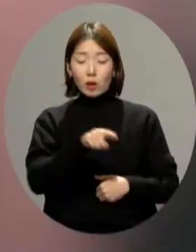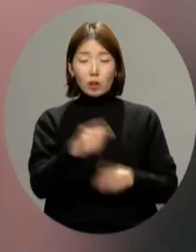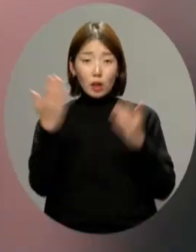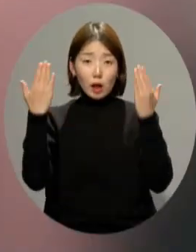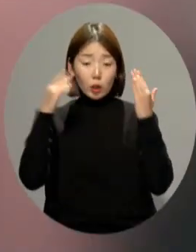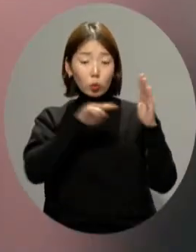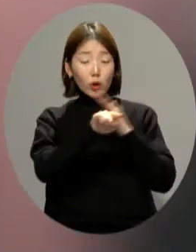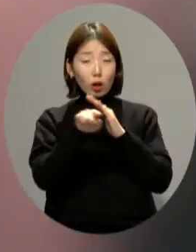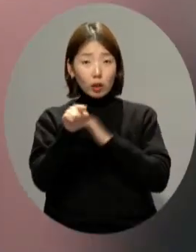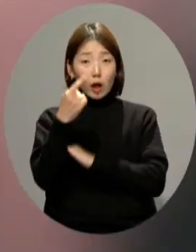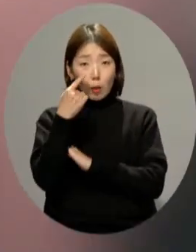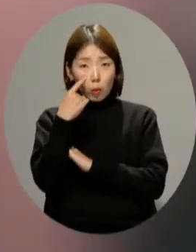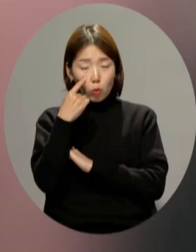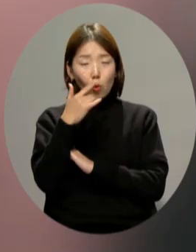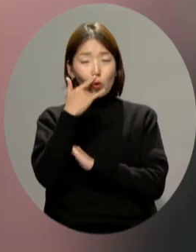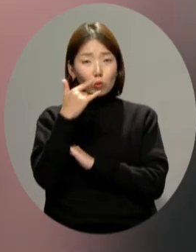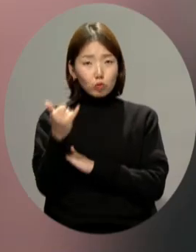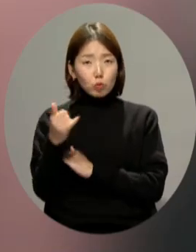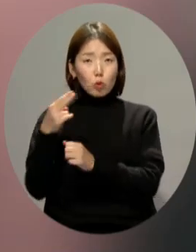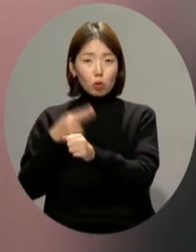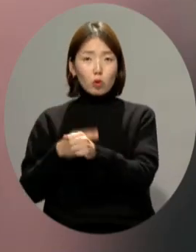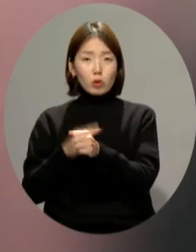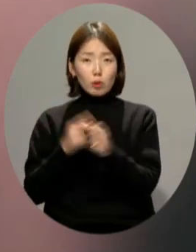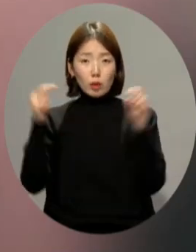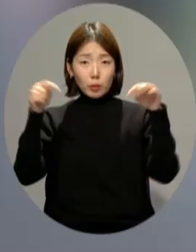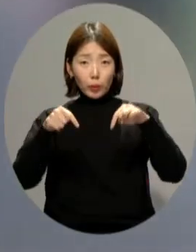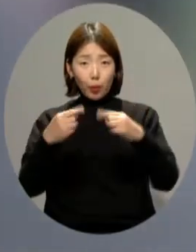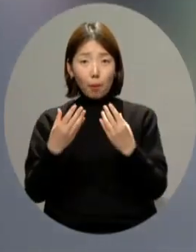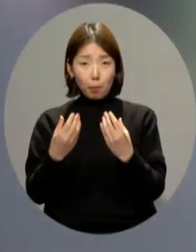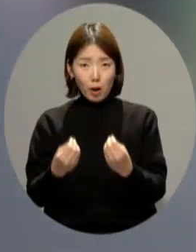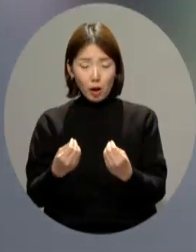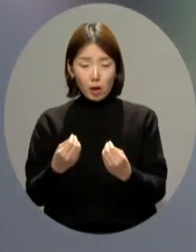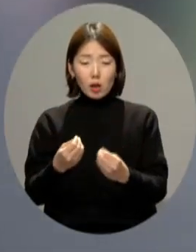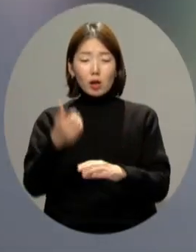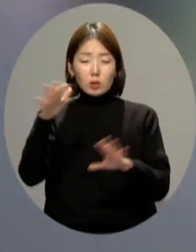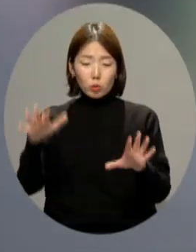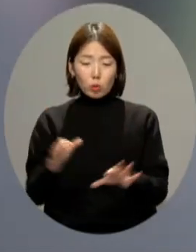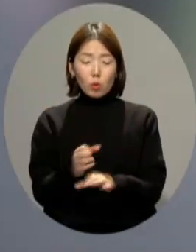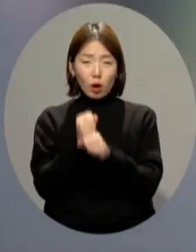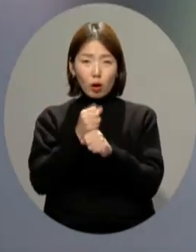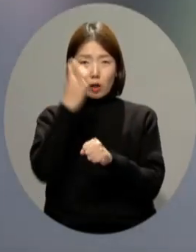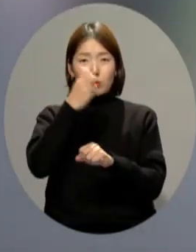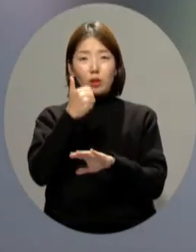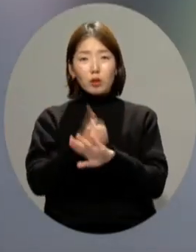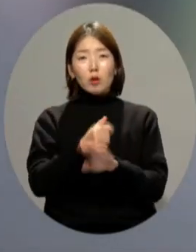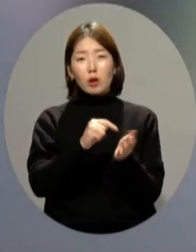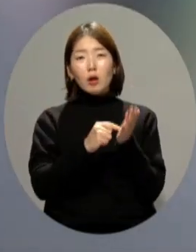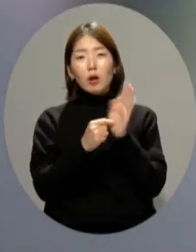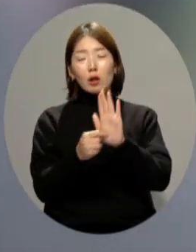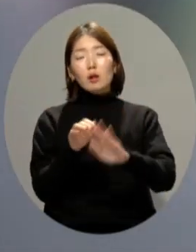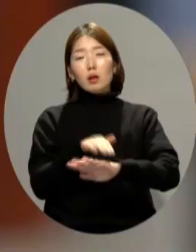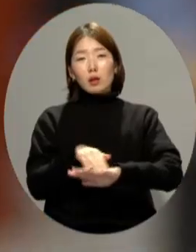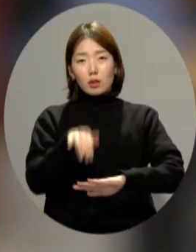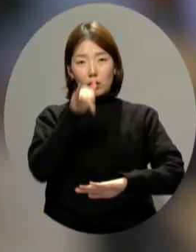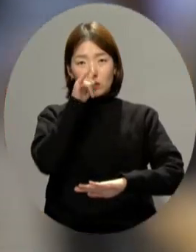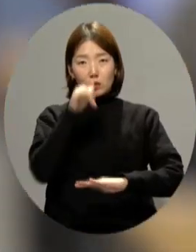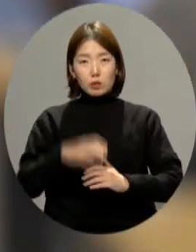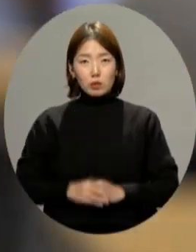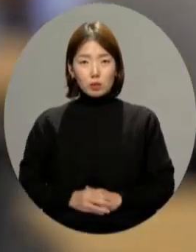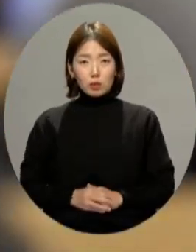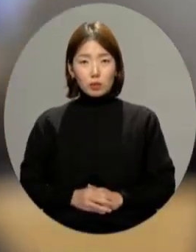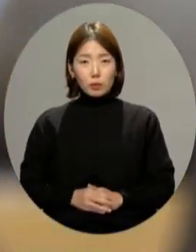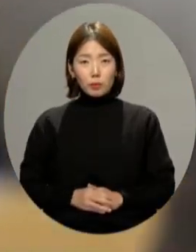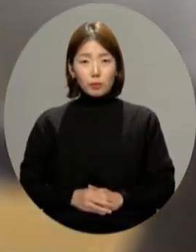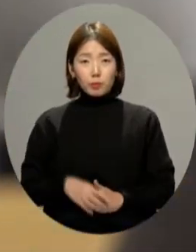학교를 방문하고 학부모와 해당 교사 면담을 거쳤으며 조만간 종합 감사 결과를 내놓겠다는 것입니다.